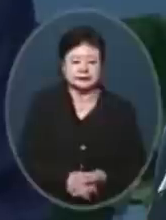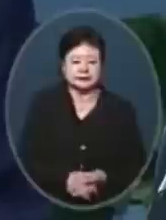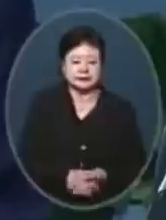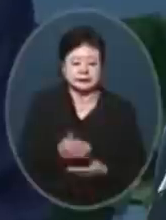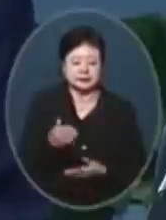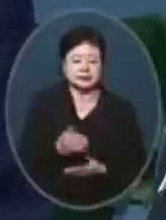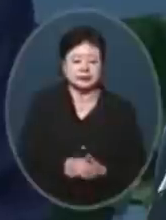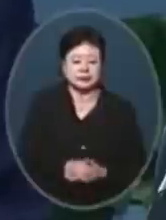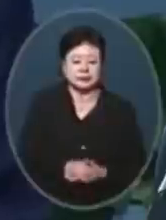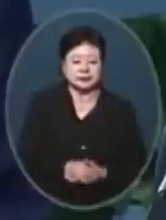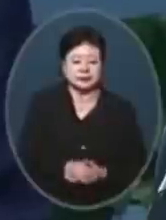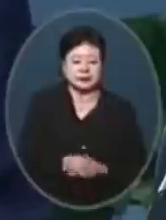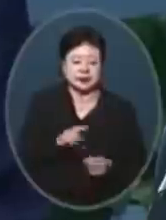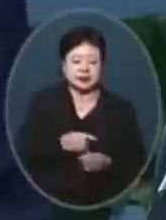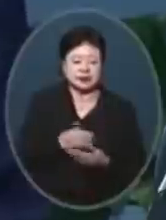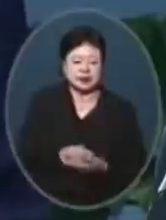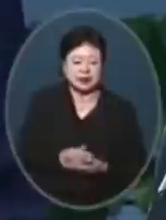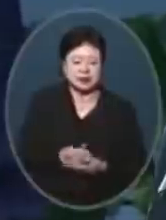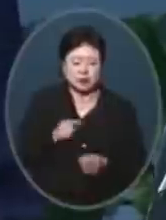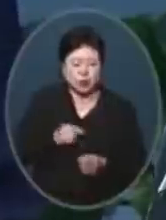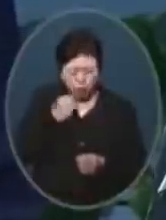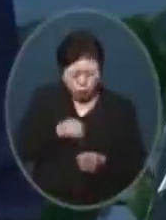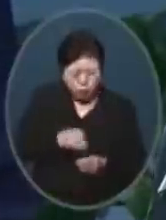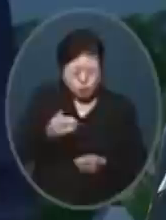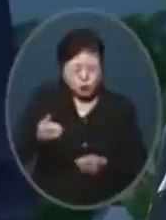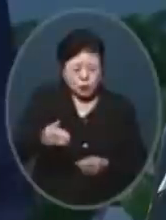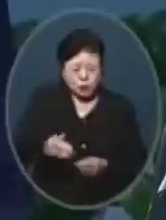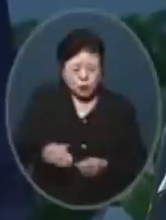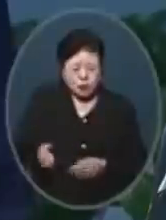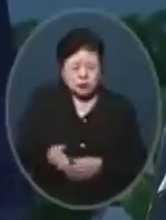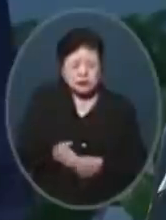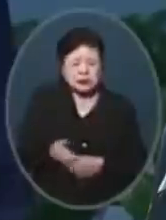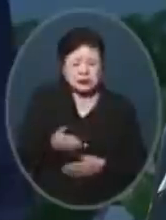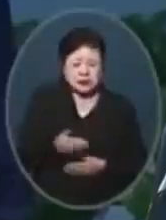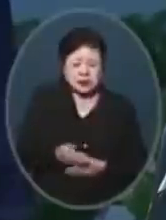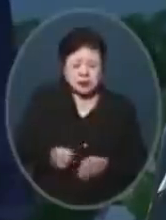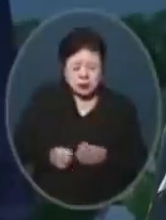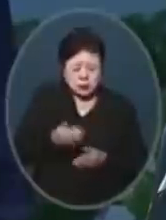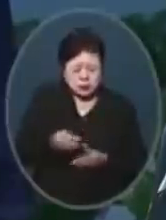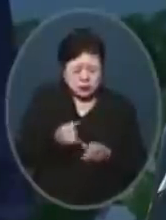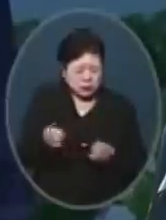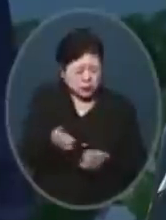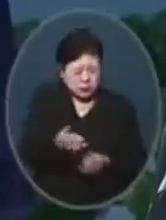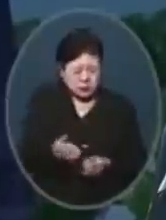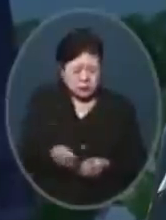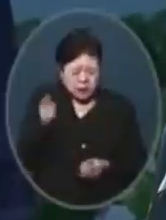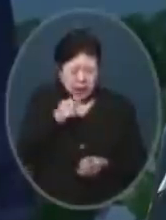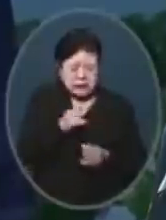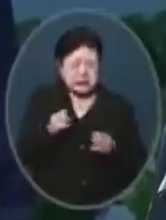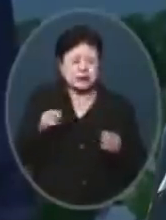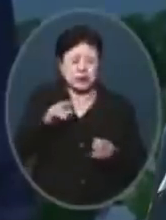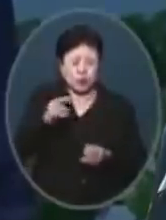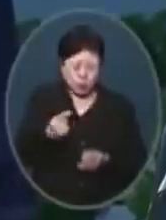너희 자녀들이 떡을 달라면 돌을 주며 생선을 달라면 뱀을 줄 줄 알겠냐. 너희가